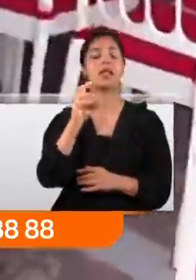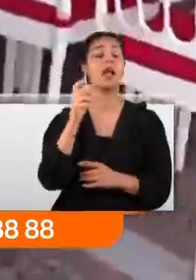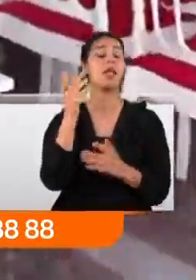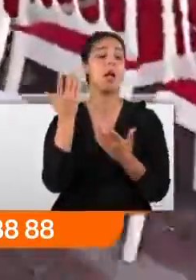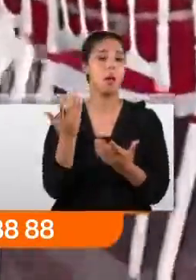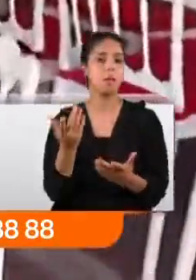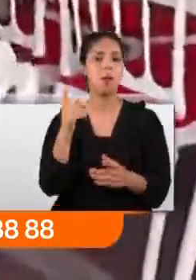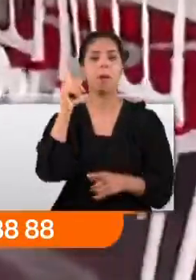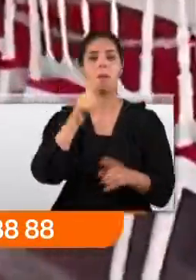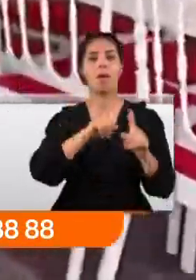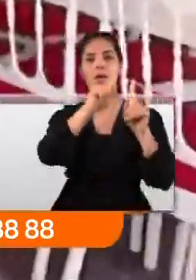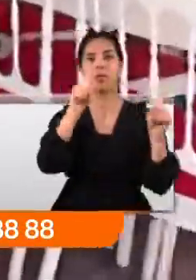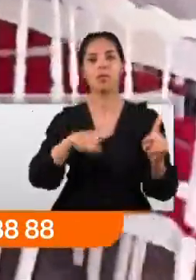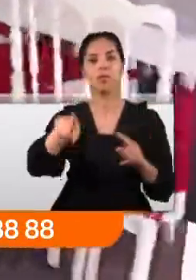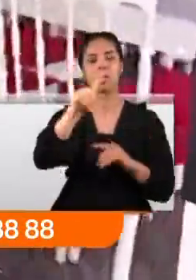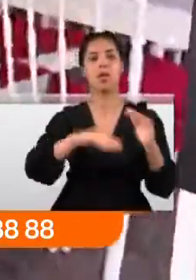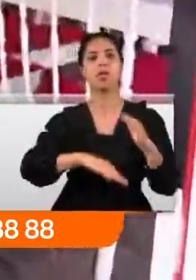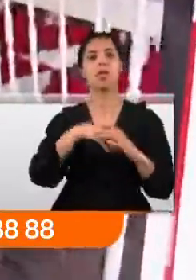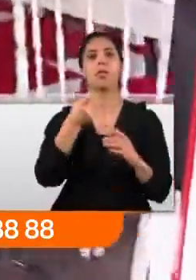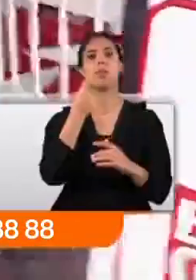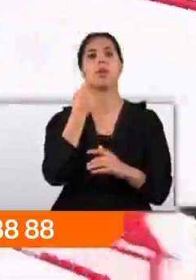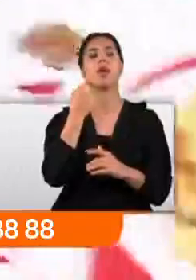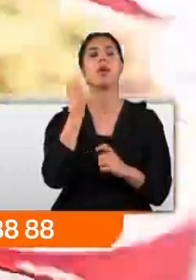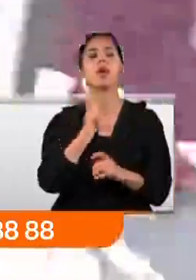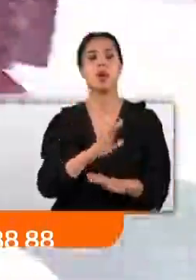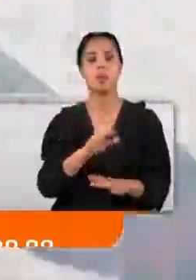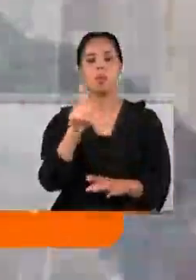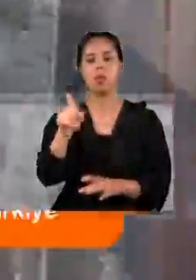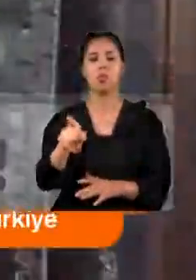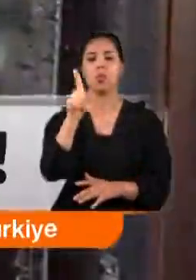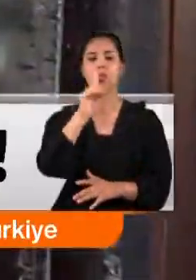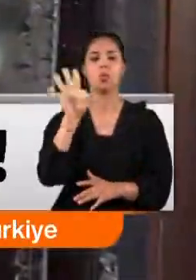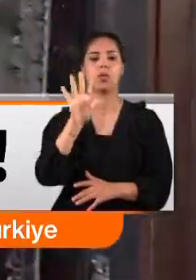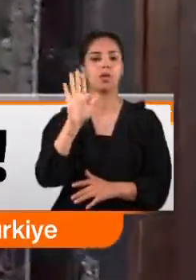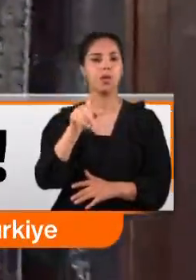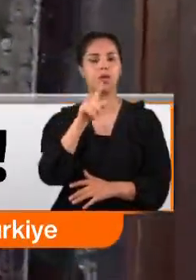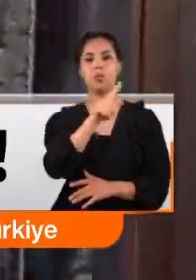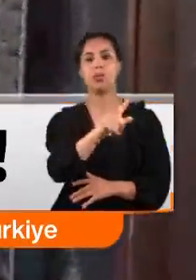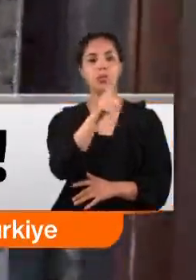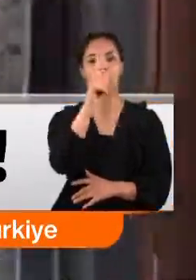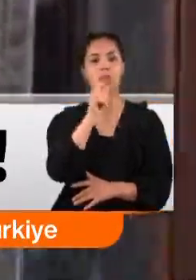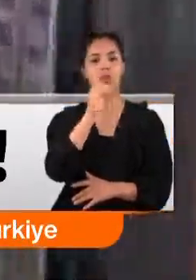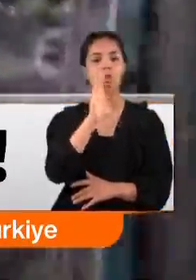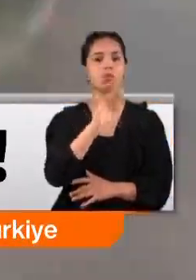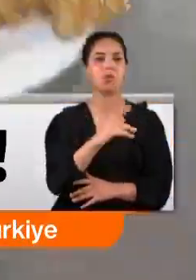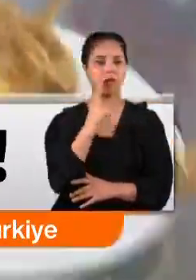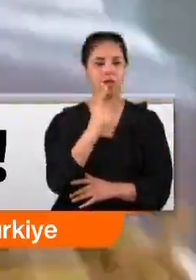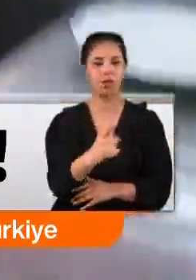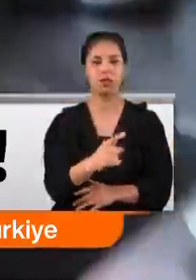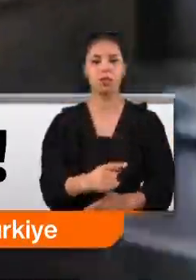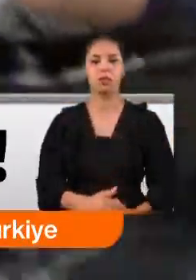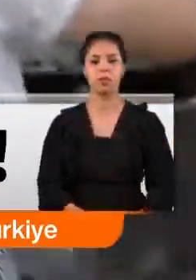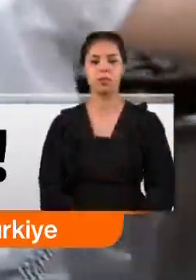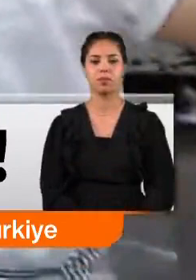Edirne'deki bazı esnaf tavan fiyatını uygulamıyor. İşte burada 140 lira, işte burada da 160 lira. Tavan